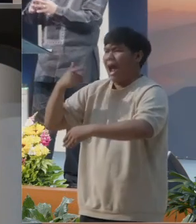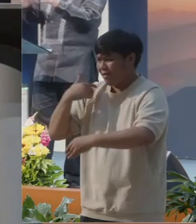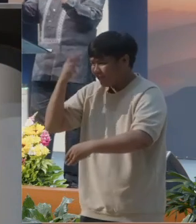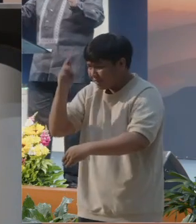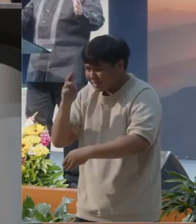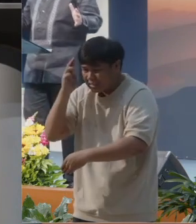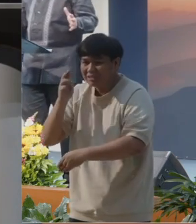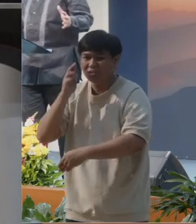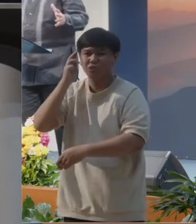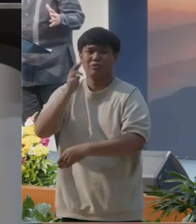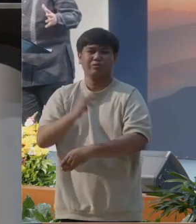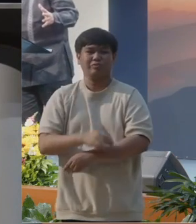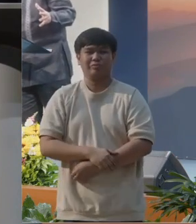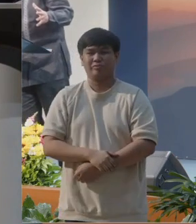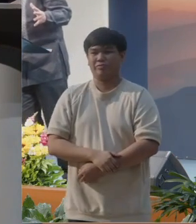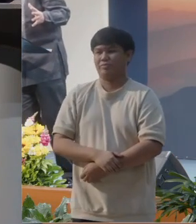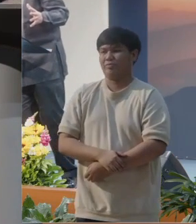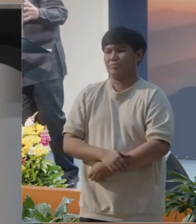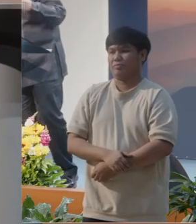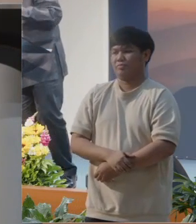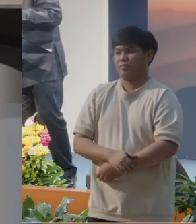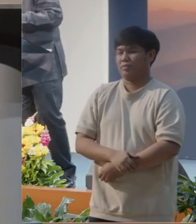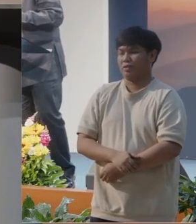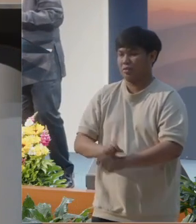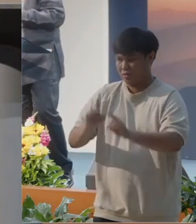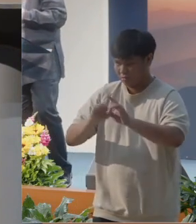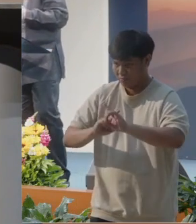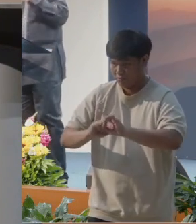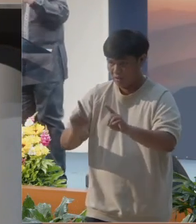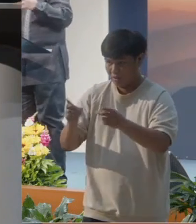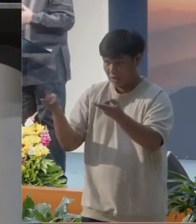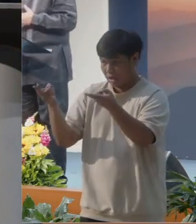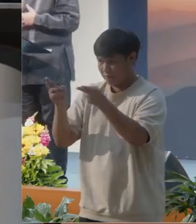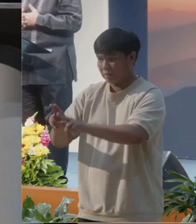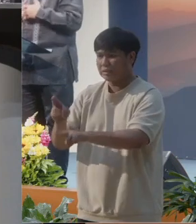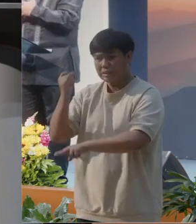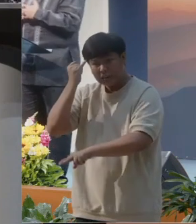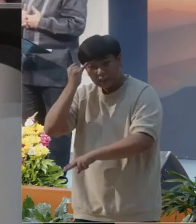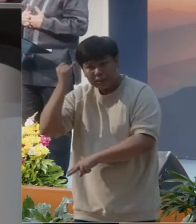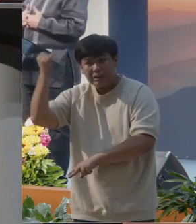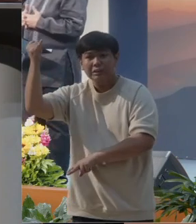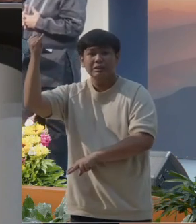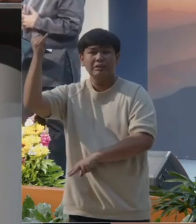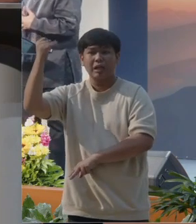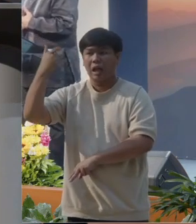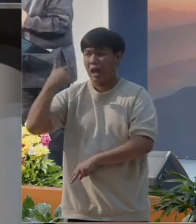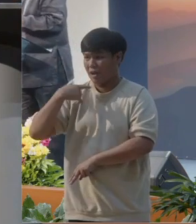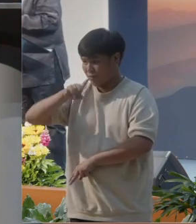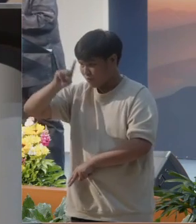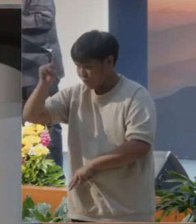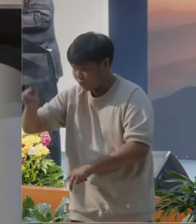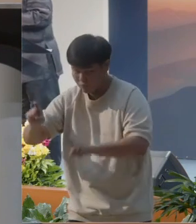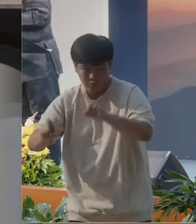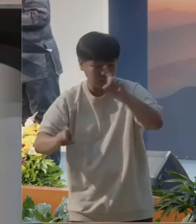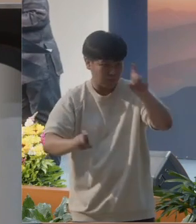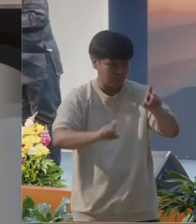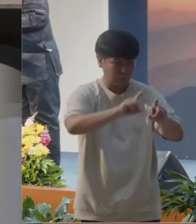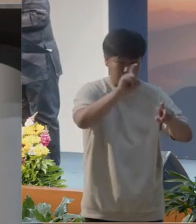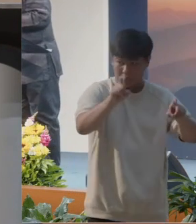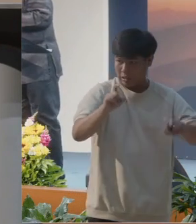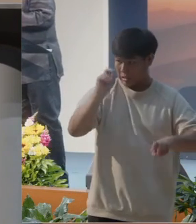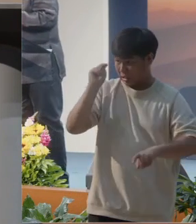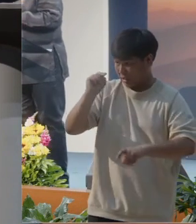Ngunit sa lahat ng yan, sa mga nangyayari ngayon, isipin po natin, may katanungan ako, tayo po ba'y dapat